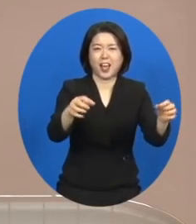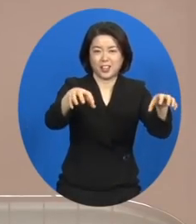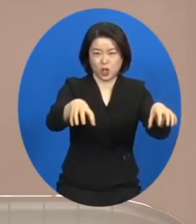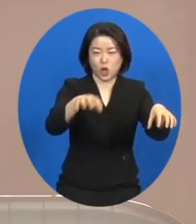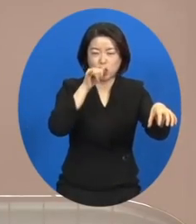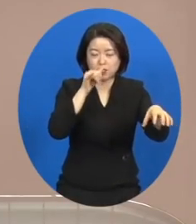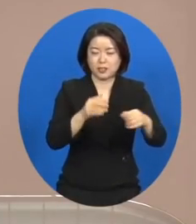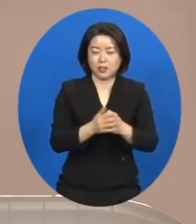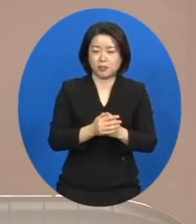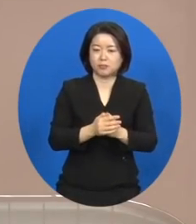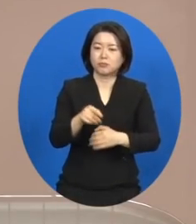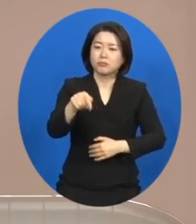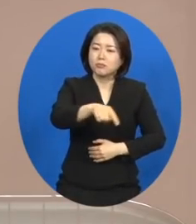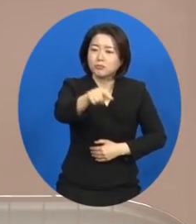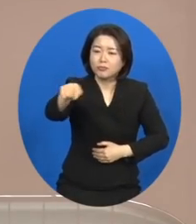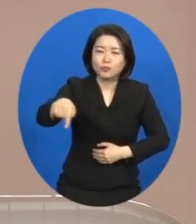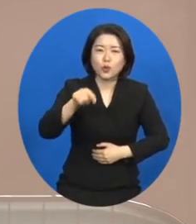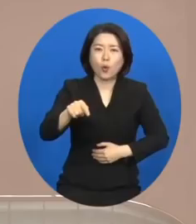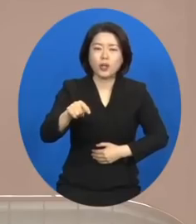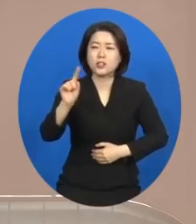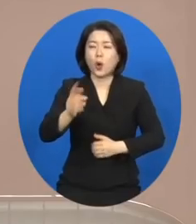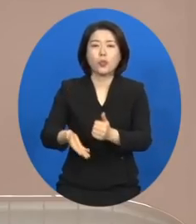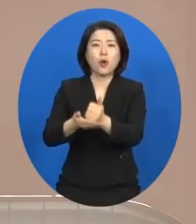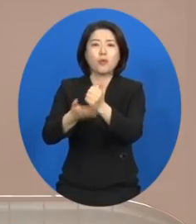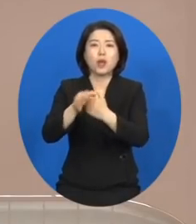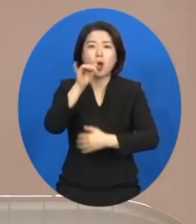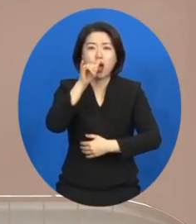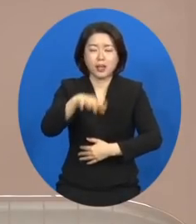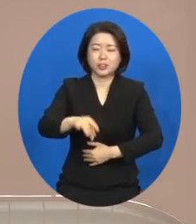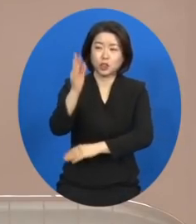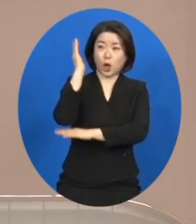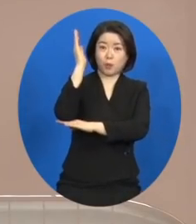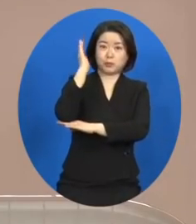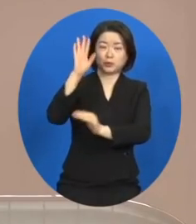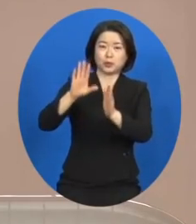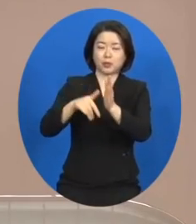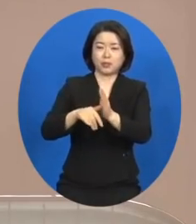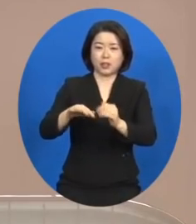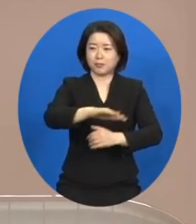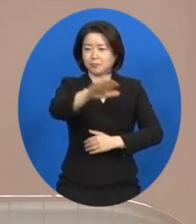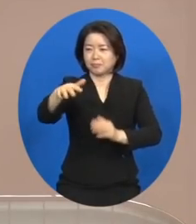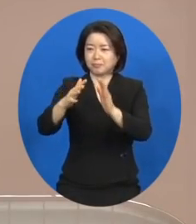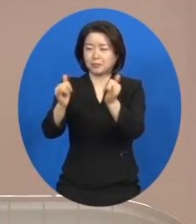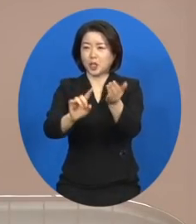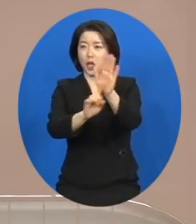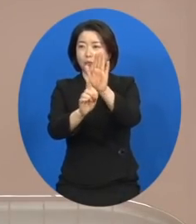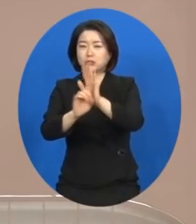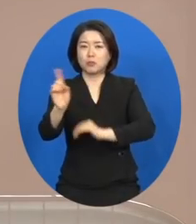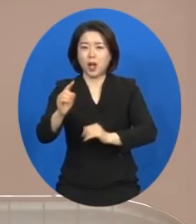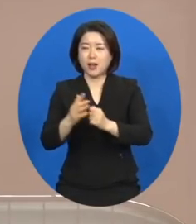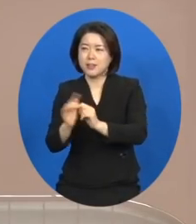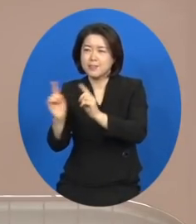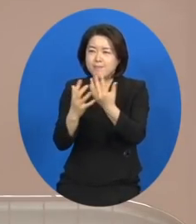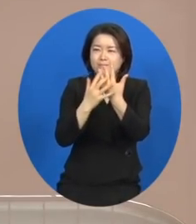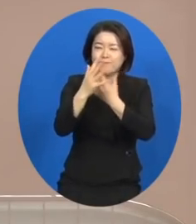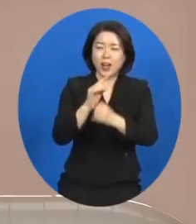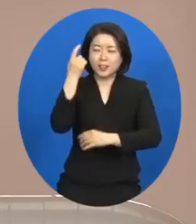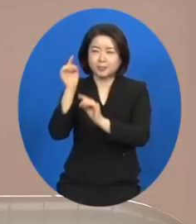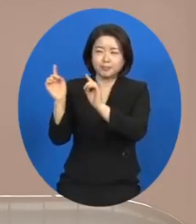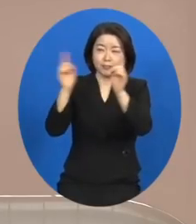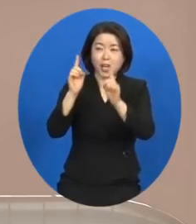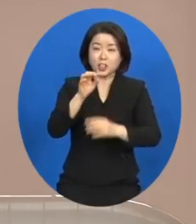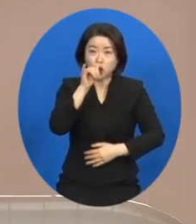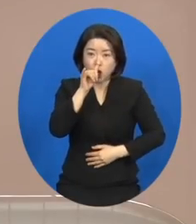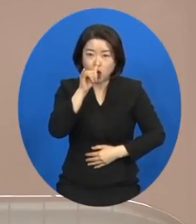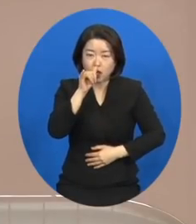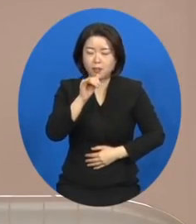어떤 대접을 받으셨죠? 예수님이 첫 설교 때 사람들의 반응이 어땠습니까? 막 부흥이 일어나고 각성이 일어나고 그랬죠?